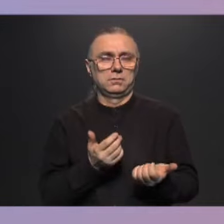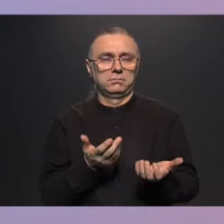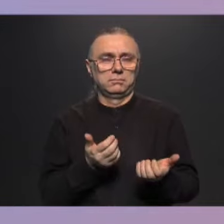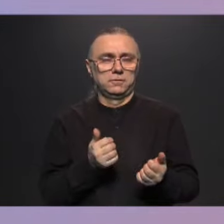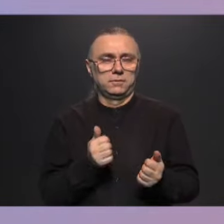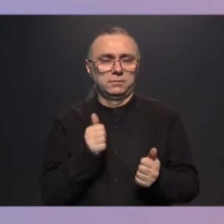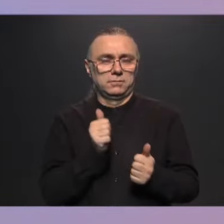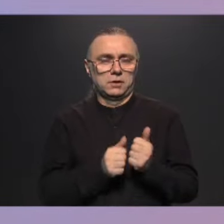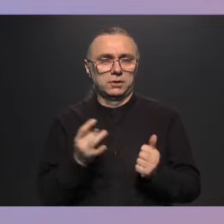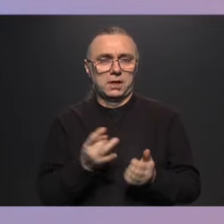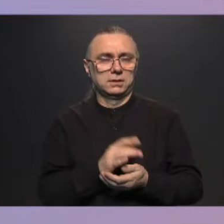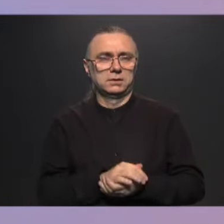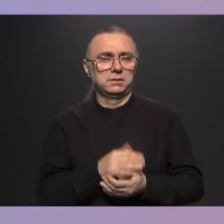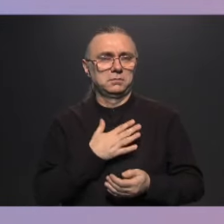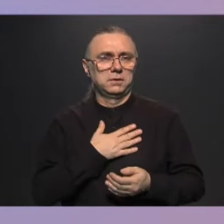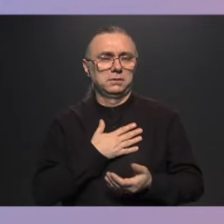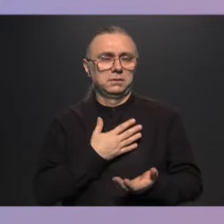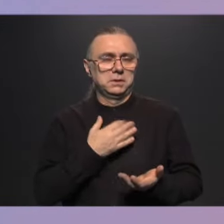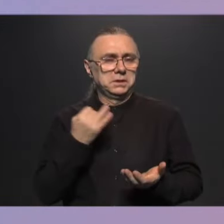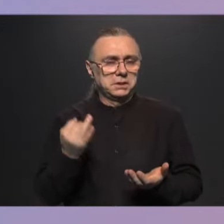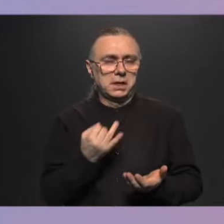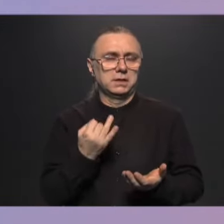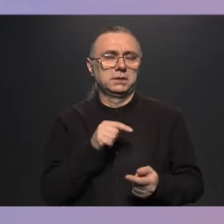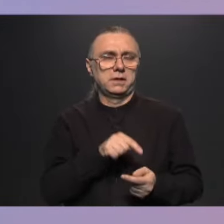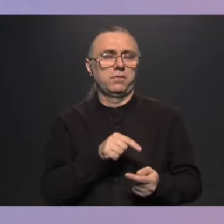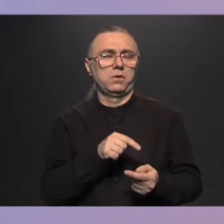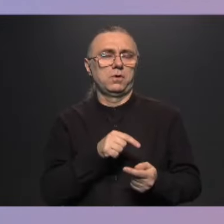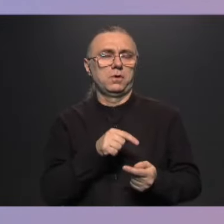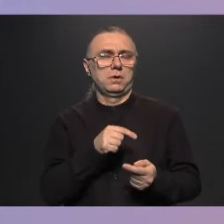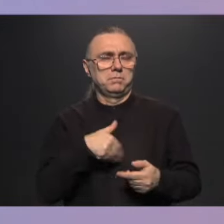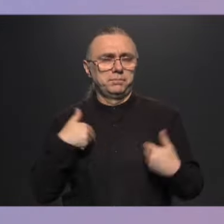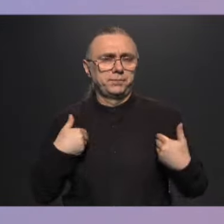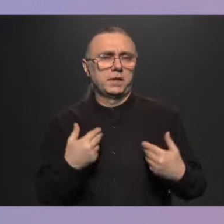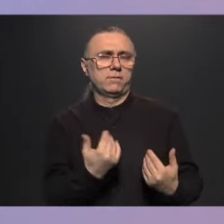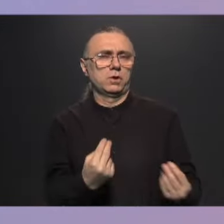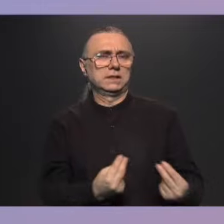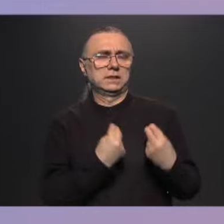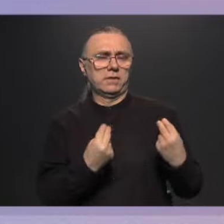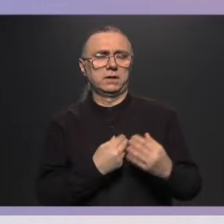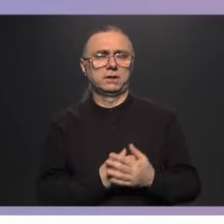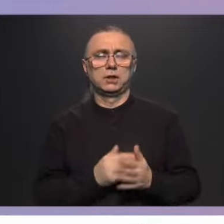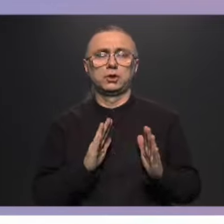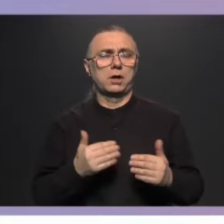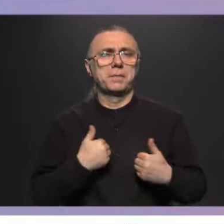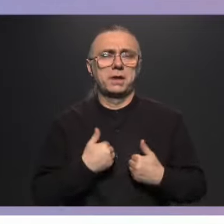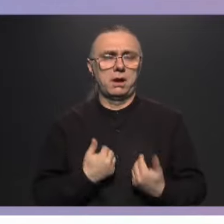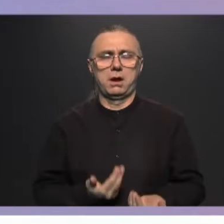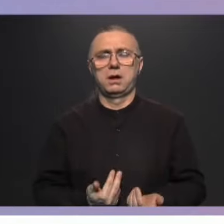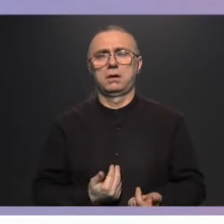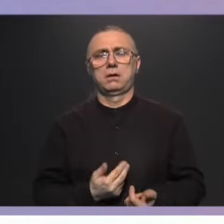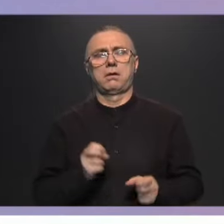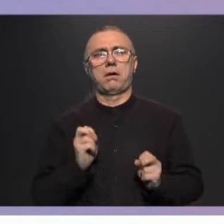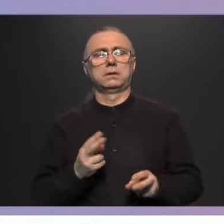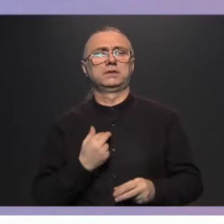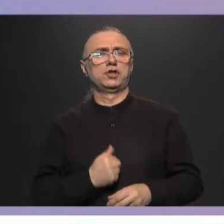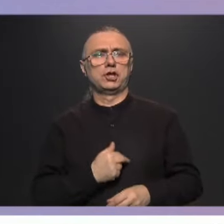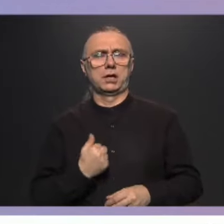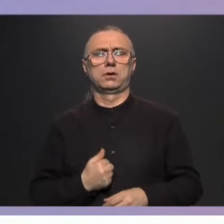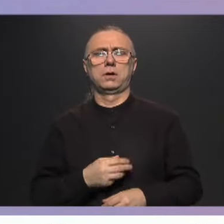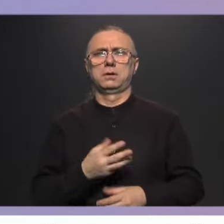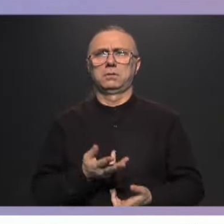самому очень интересно его наставление. Вот. Я думаю, что не только мне, как священнику, но и епископам, и митрополитам, знавших